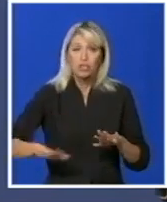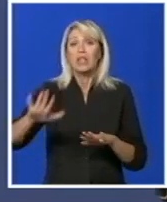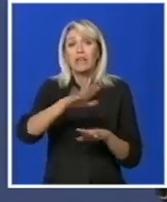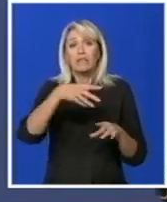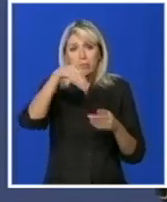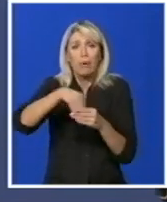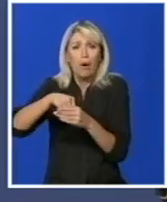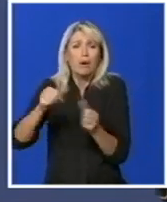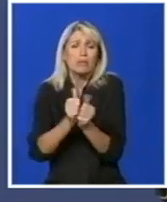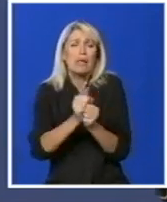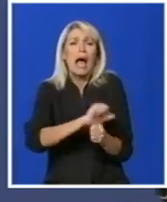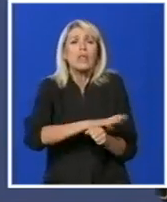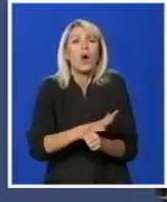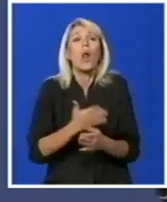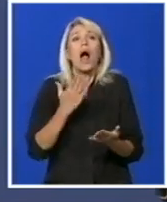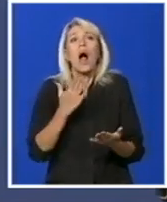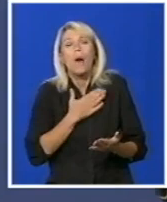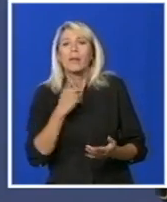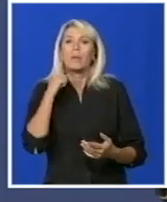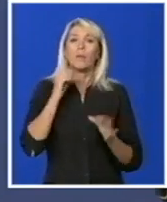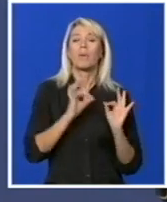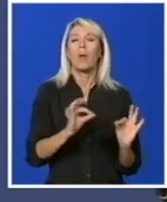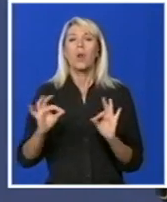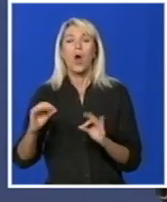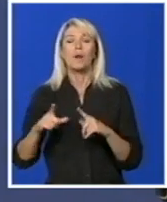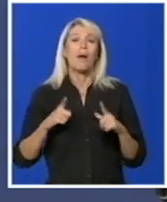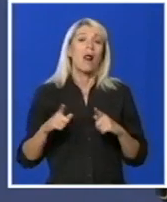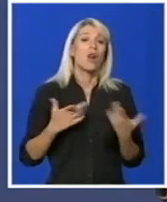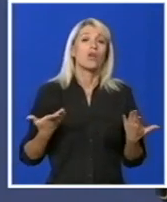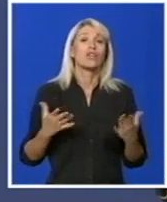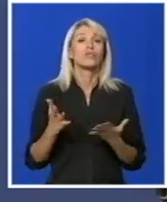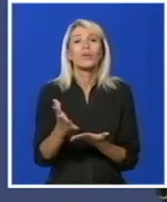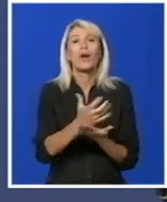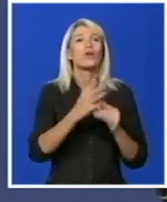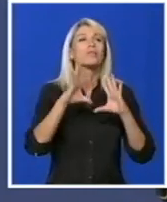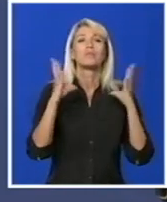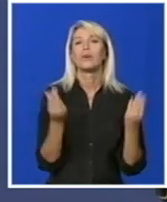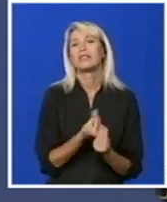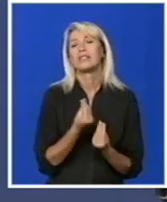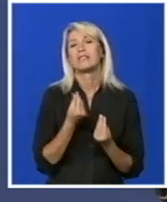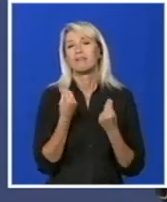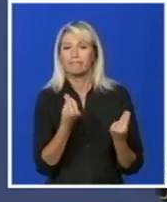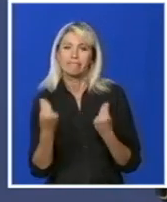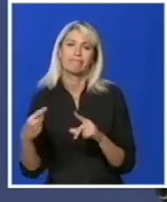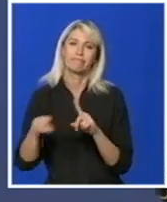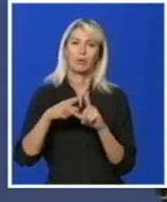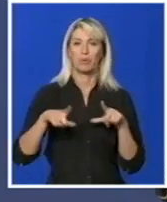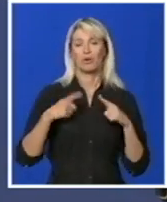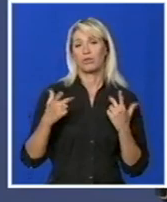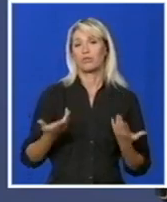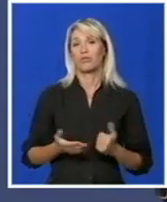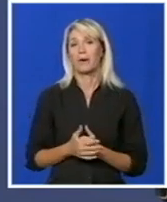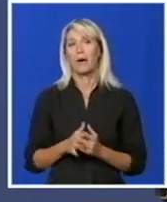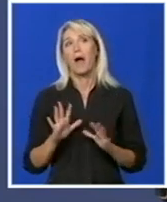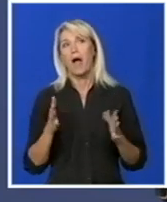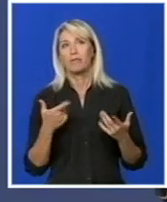živimo na jedan normalan način, da praktično koristimo sve lepote života. Možda ovo sad malo s moje strane sve